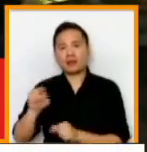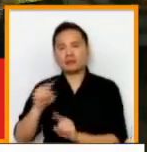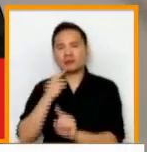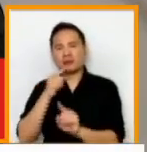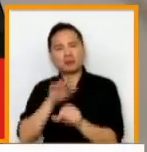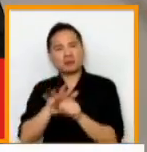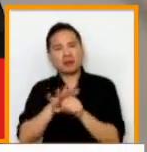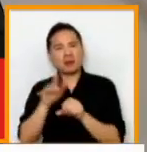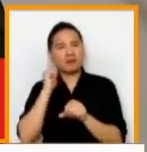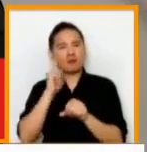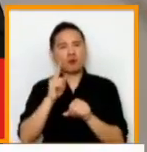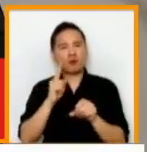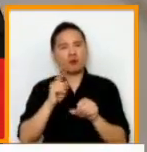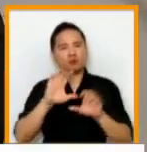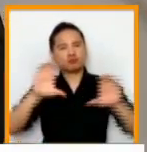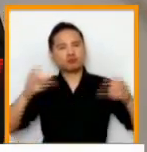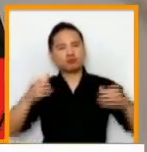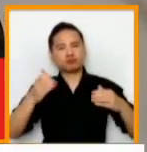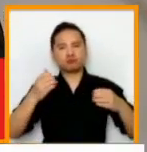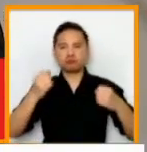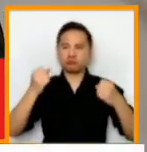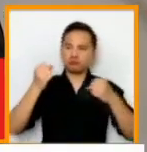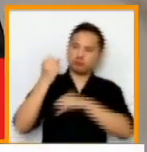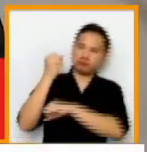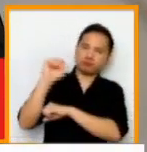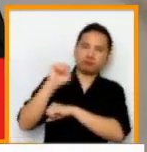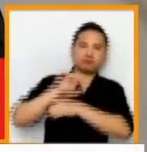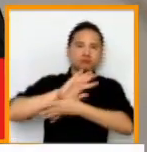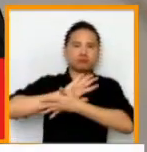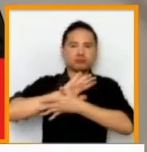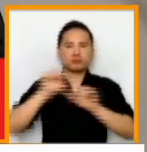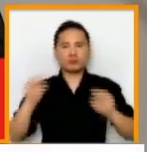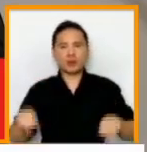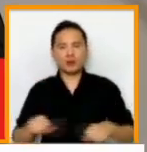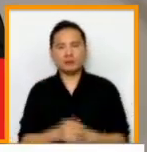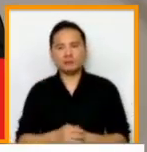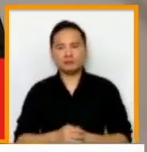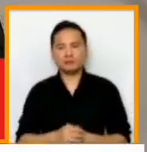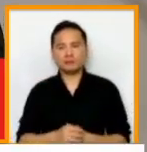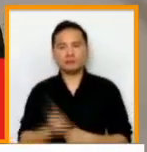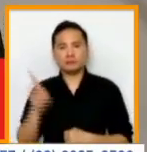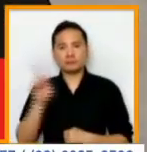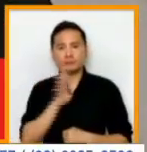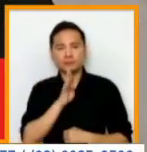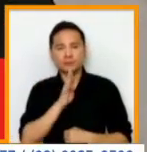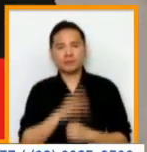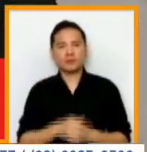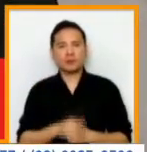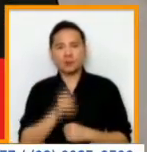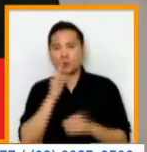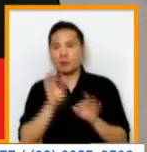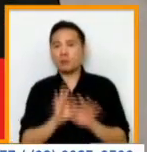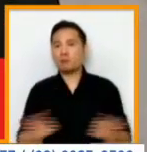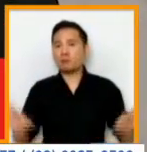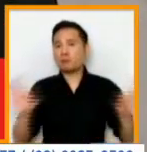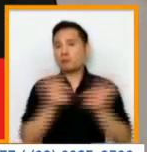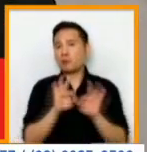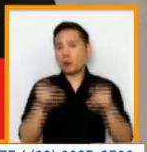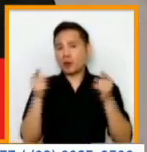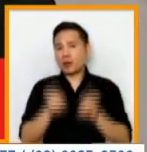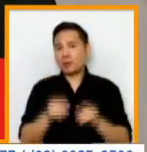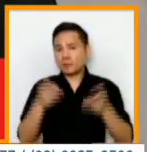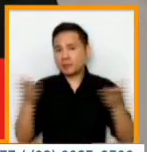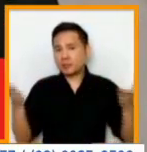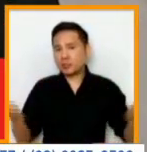protection. Today, we celebrate another milestone in our national vaccination program. We are pleased to inform